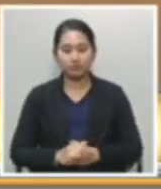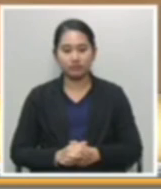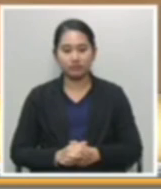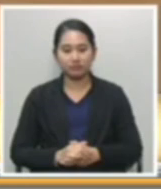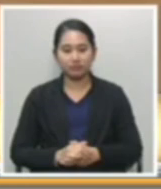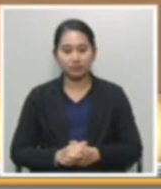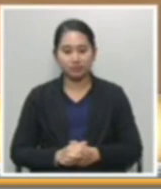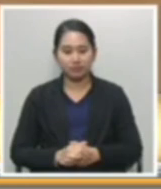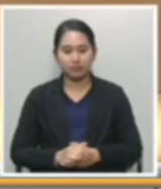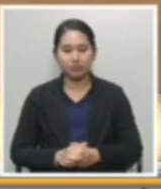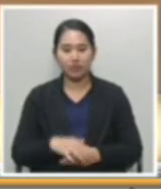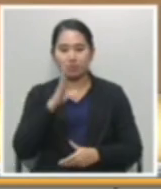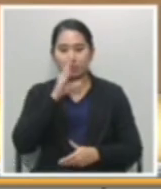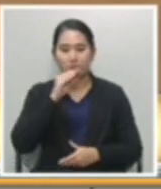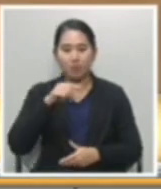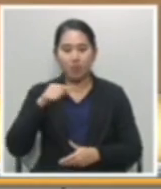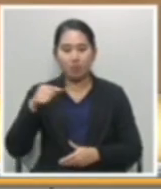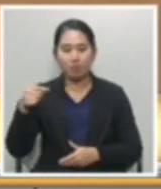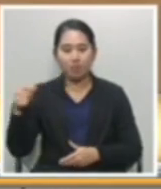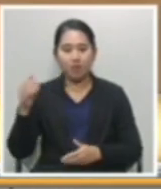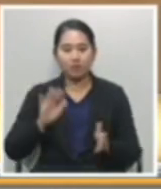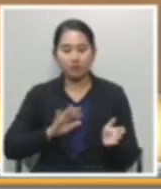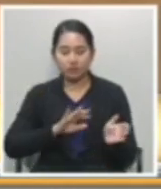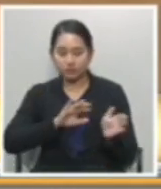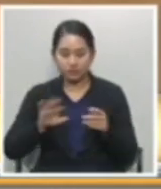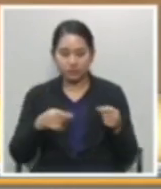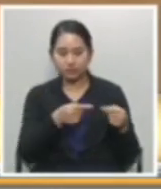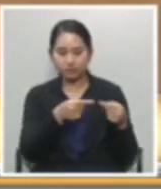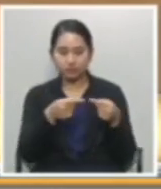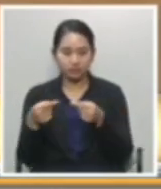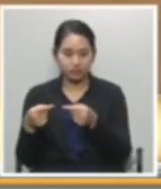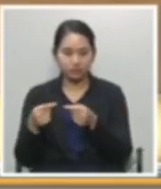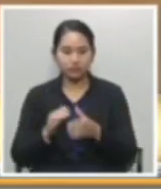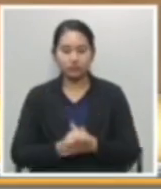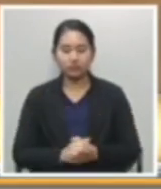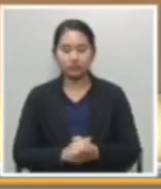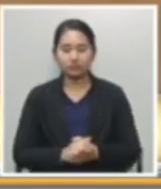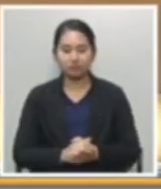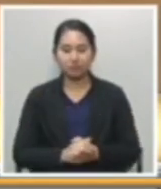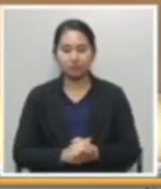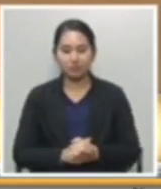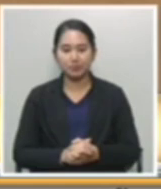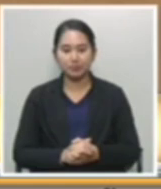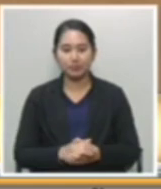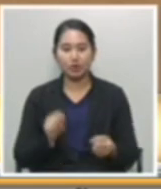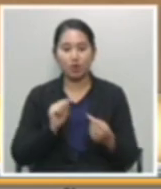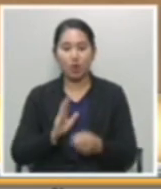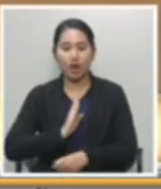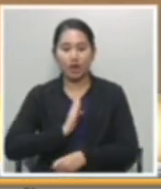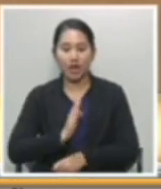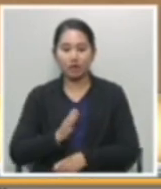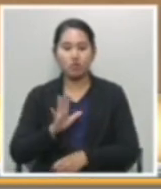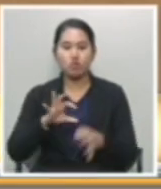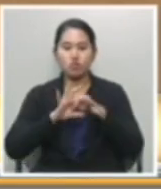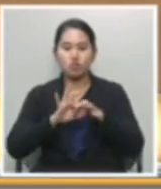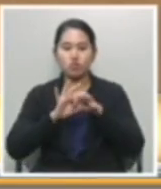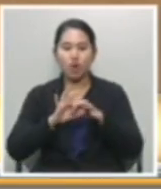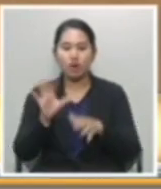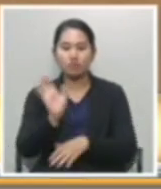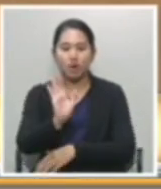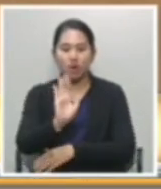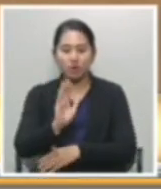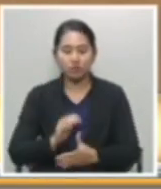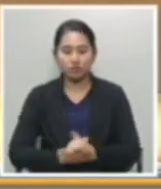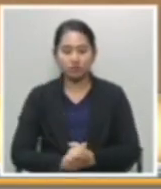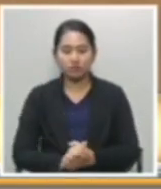นอกประเด็นไปใหญ่แล้วครับท่านเสรีครับเชิญเข้าสู ่ก็เนี่ยแหละฮะ เรื่องเป็นกลางเนี่ยท่านไม่ต้องเป็นห่วงหรอกครับ ผมกำลังจะ เรื่องเป็